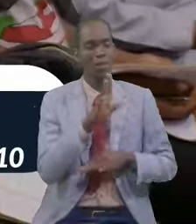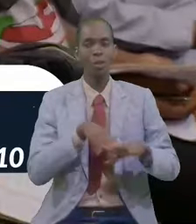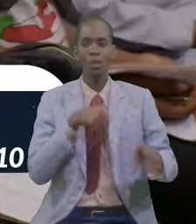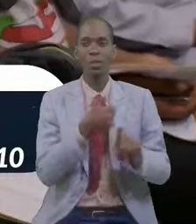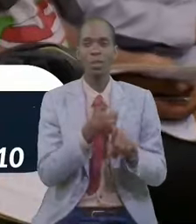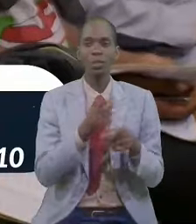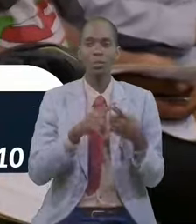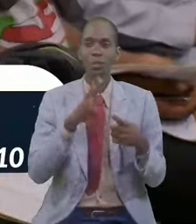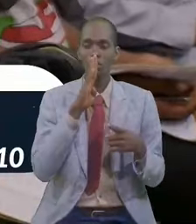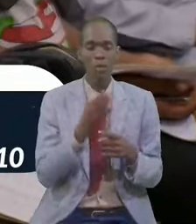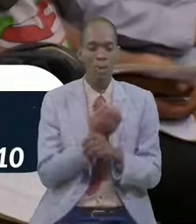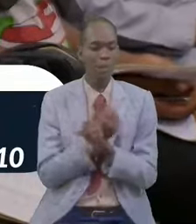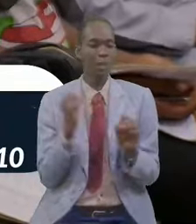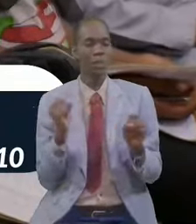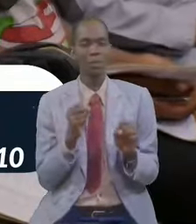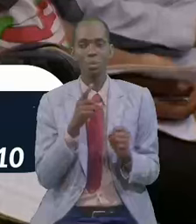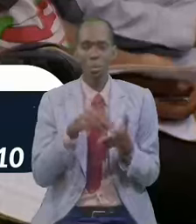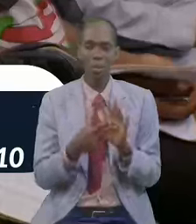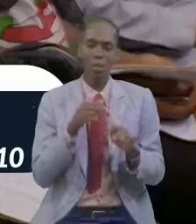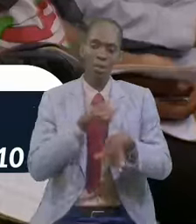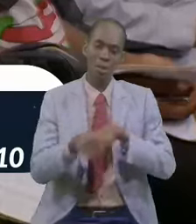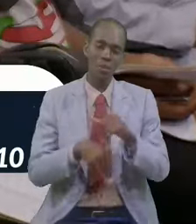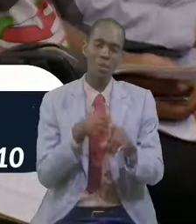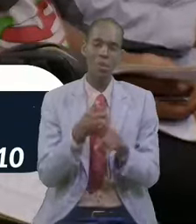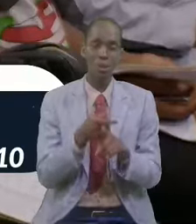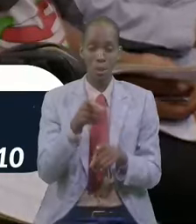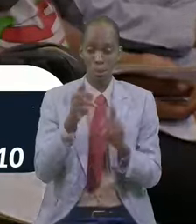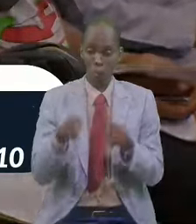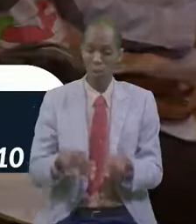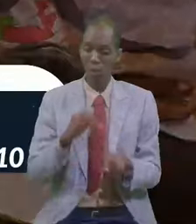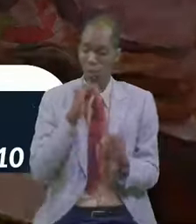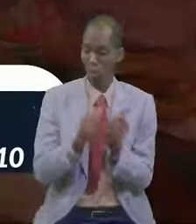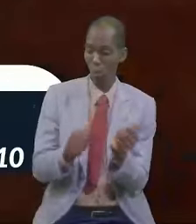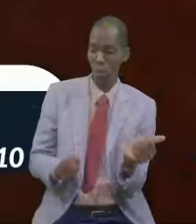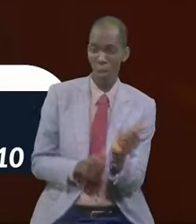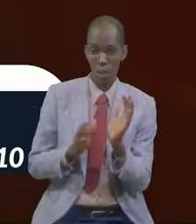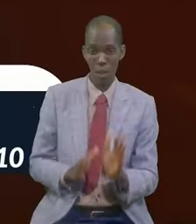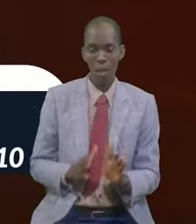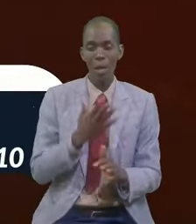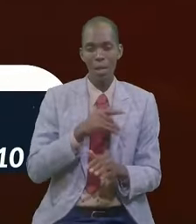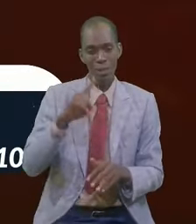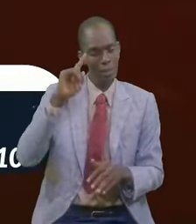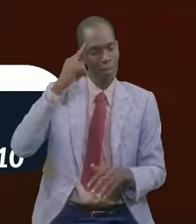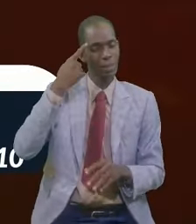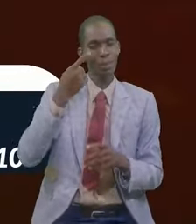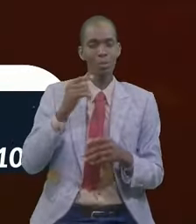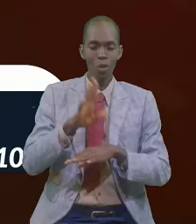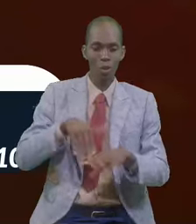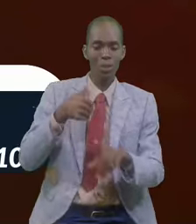se prend pour un saint. Il se séduit. Il est rétrograde. Et il se croit être croyant.